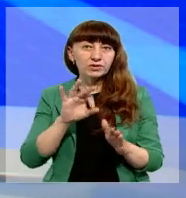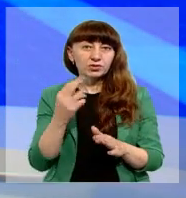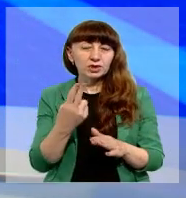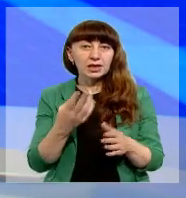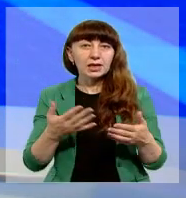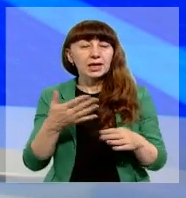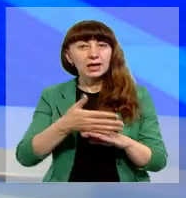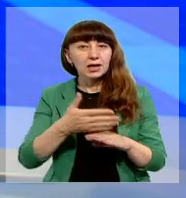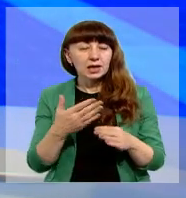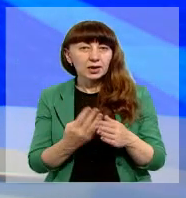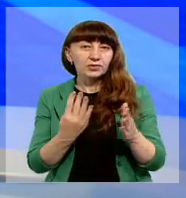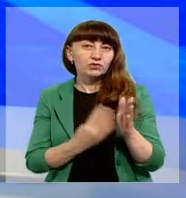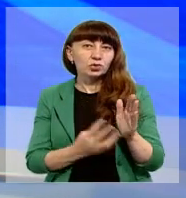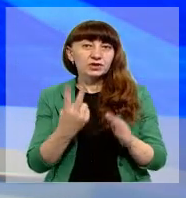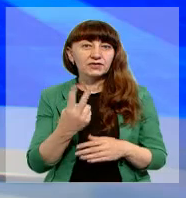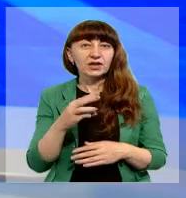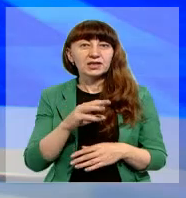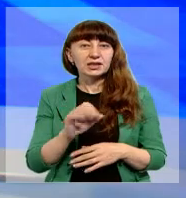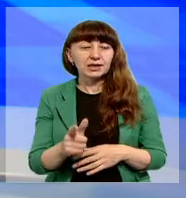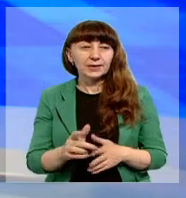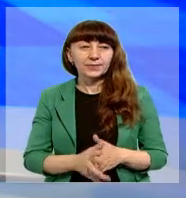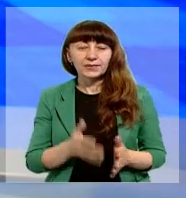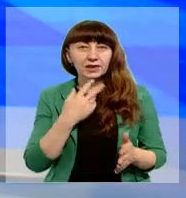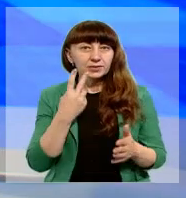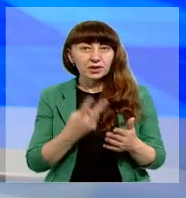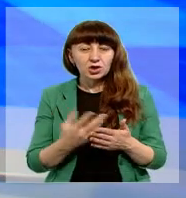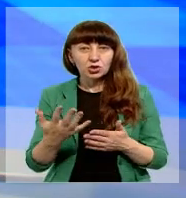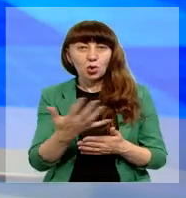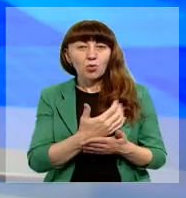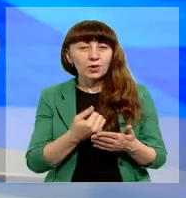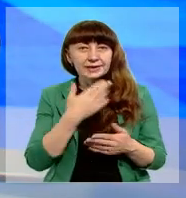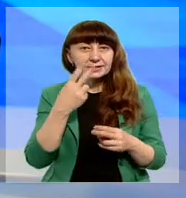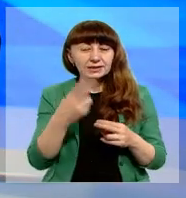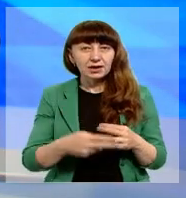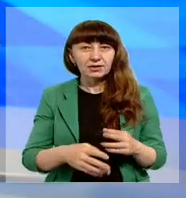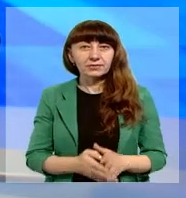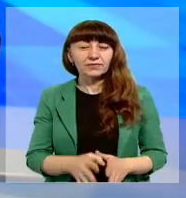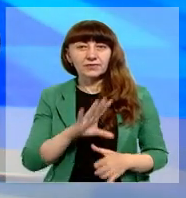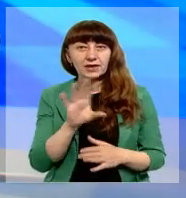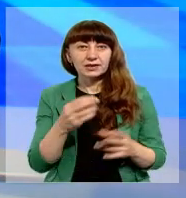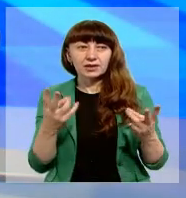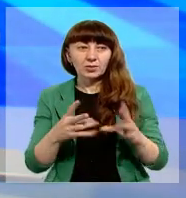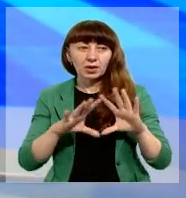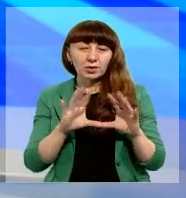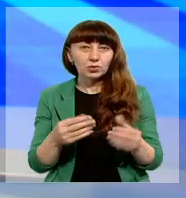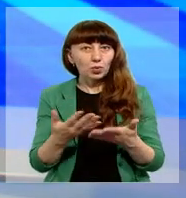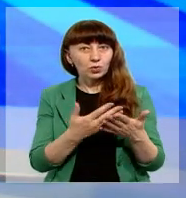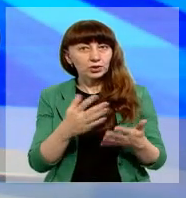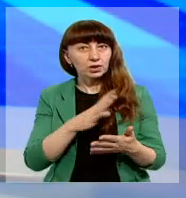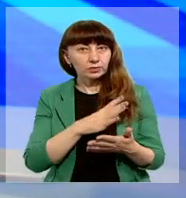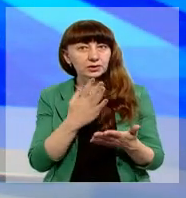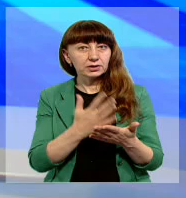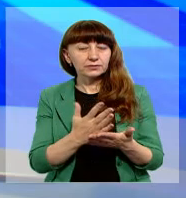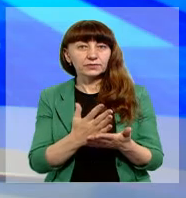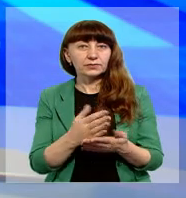не превышает 92 тенге. Несмотря на то, что уборочная кампания еще не завершена, весь необходимый объем муки уже